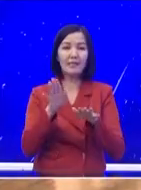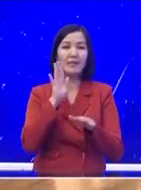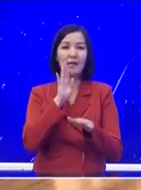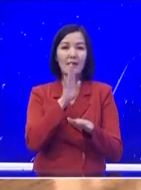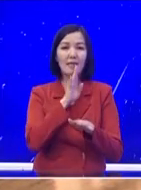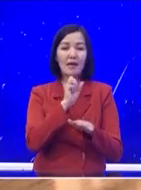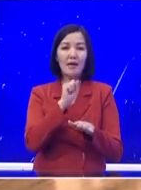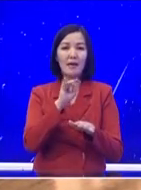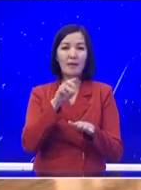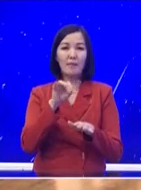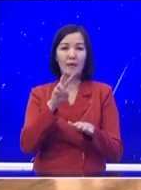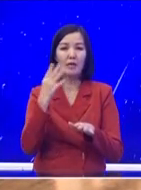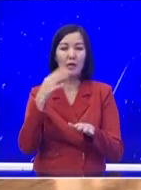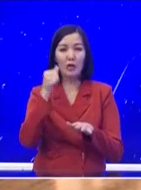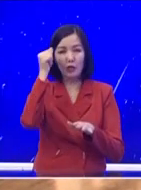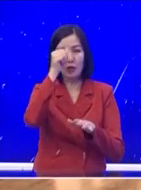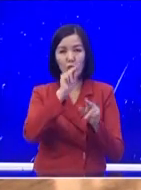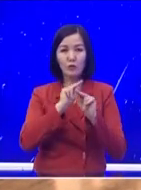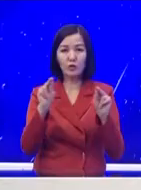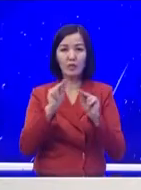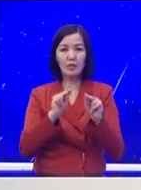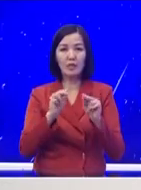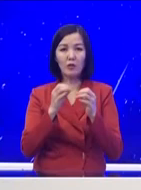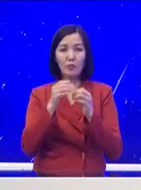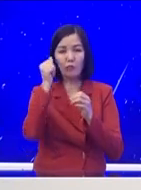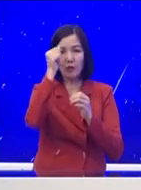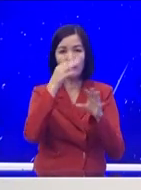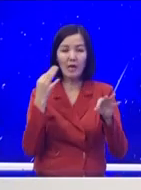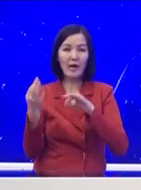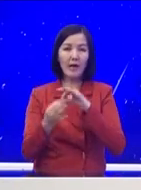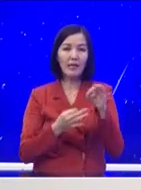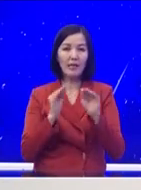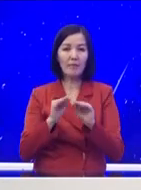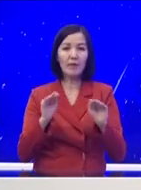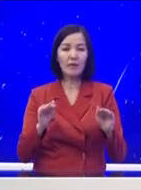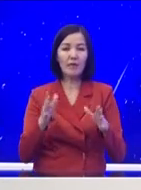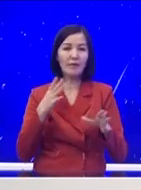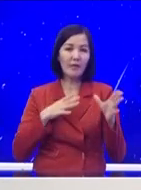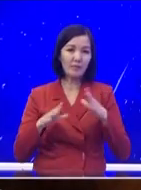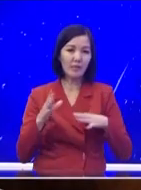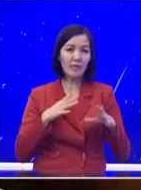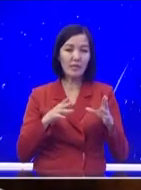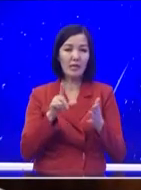Айман Тәліповамен 40 жыл ұстаздық етіп, соңғы 15 жыл Айналайын балалар үйінің тәрбиешісі болып, зейнетке шыққан